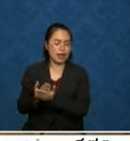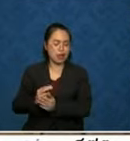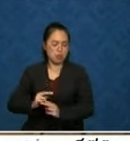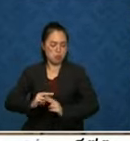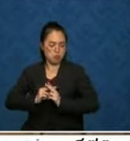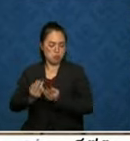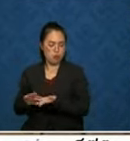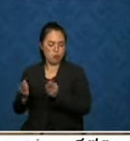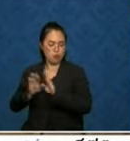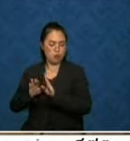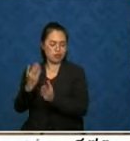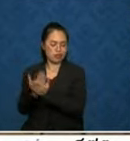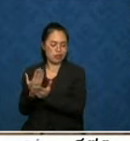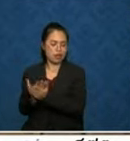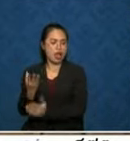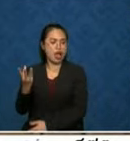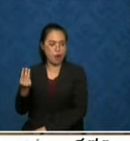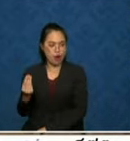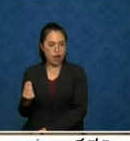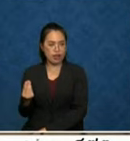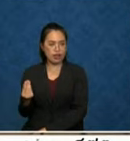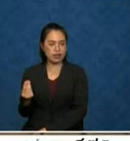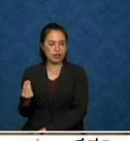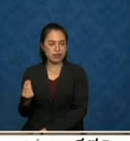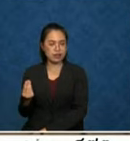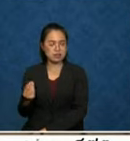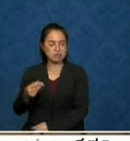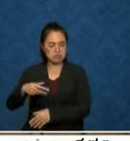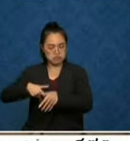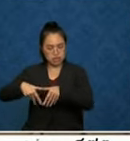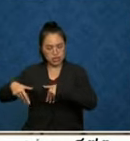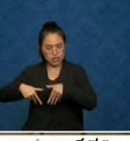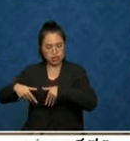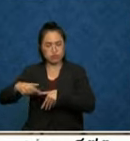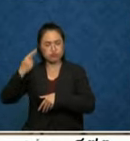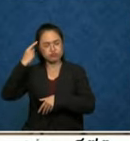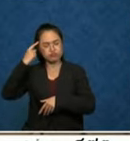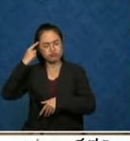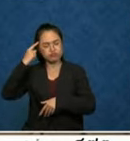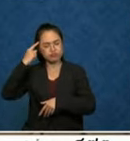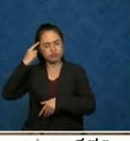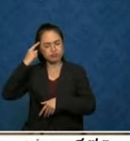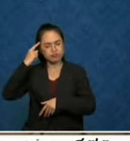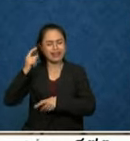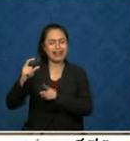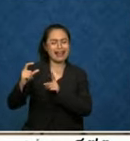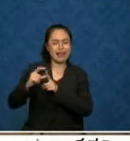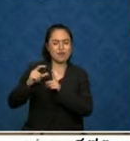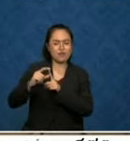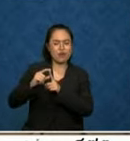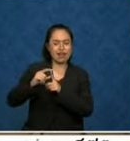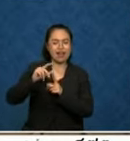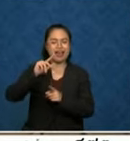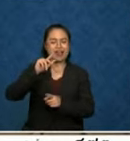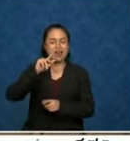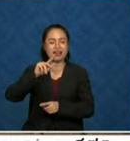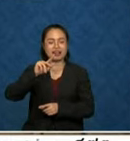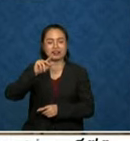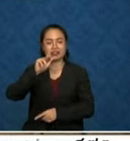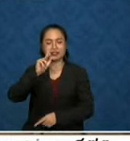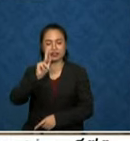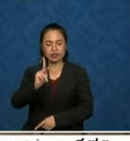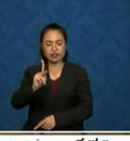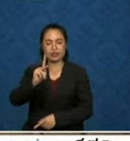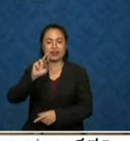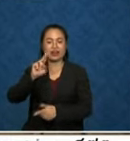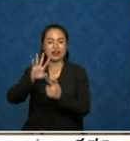ำว่ากระแสเงินสดของครัวเรือนเนี่ยประชาชนทั่วไปอาจจะคิดว่าเอ๊ะเคยได้ยินแต่คำนี้ในนะคะบริษัทต่